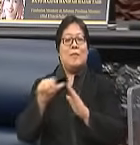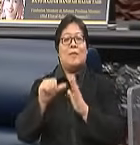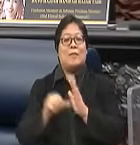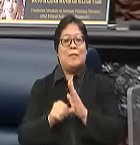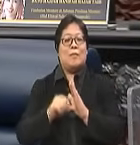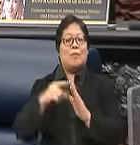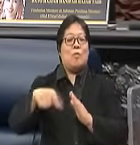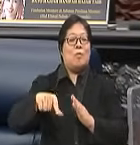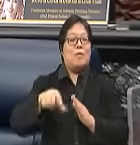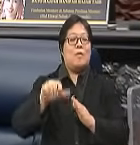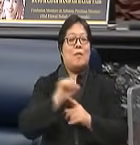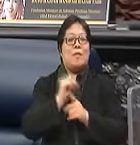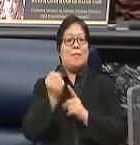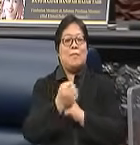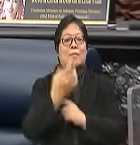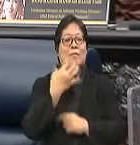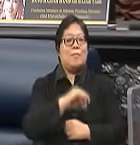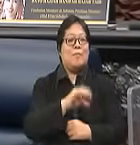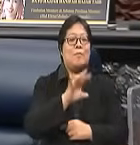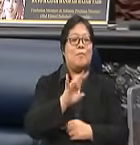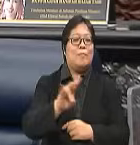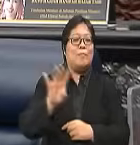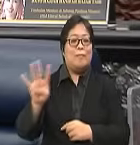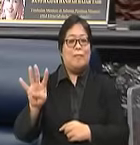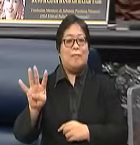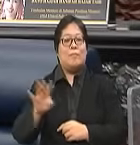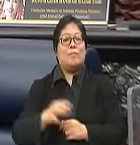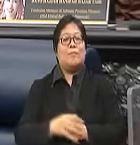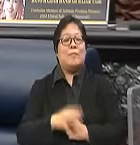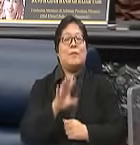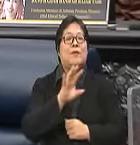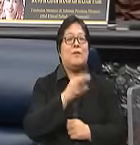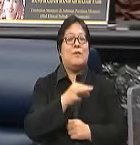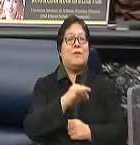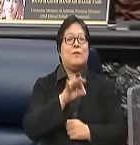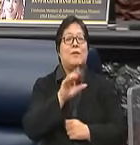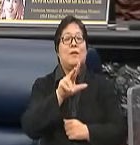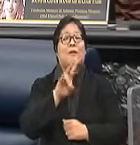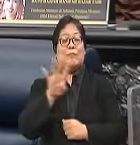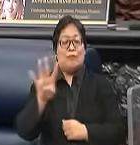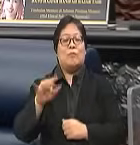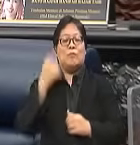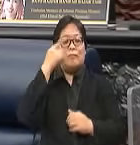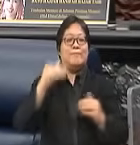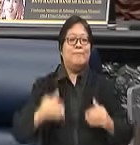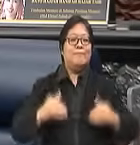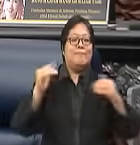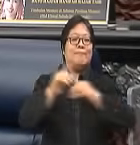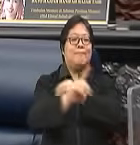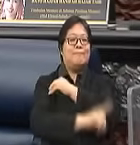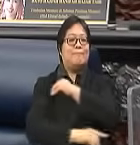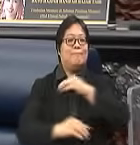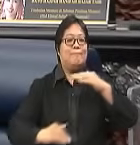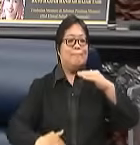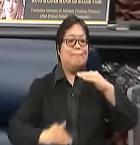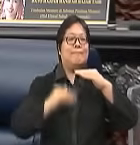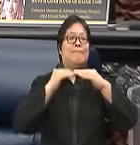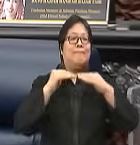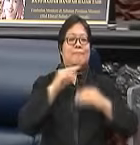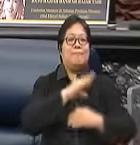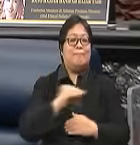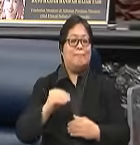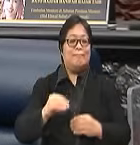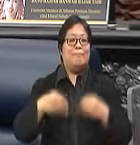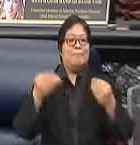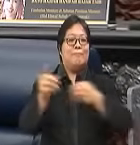atlet quality alam sekitar Syaiful 4ak senantiasa B4 bagi meningkatkan denda maksimal dan